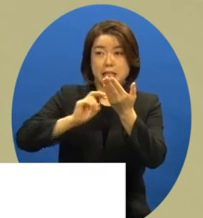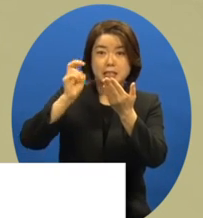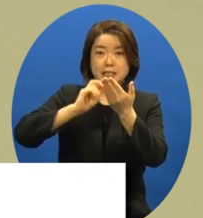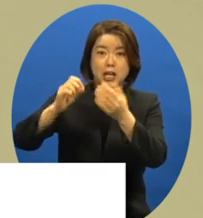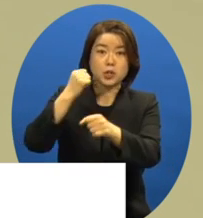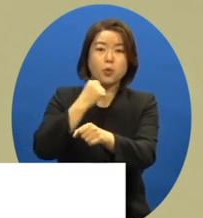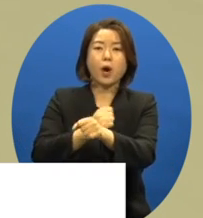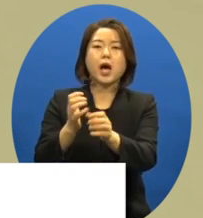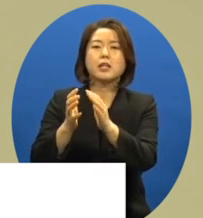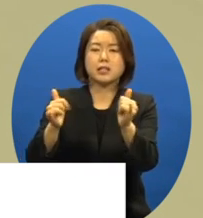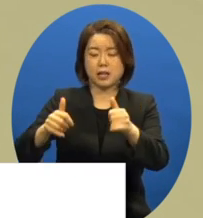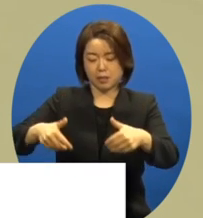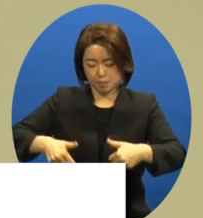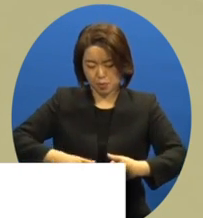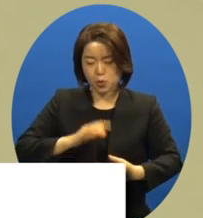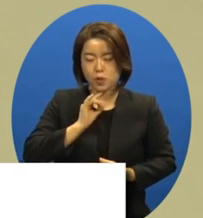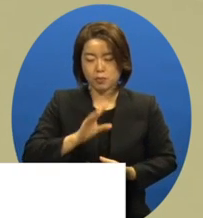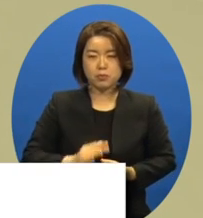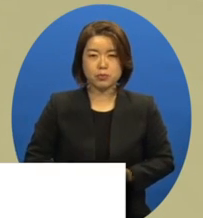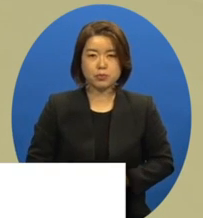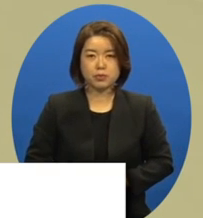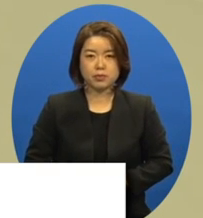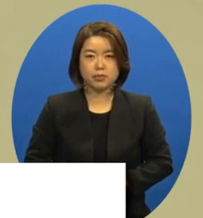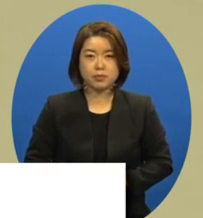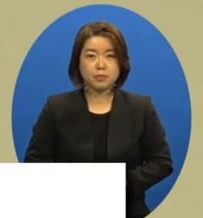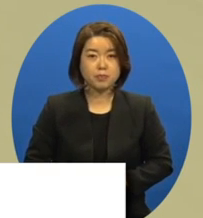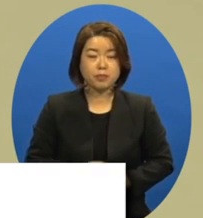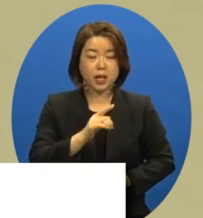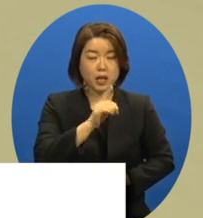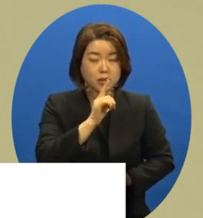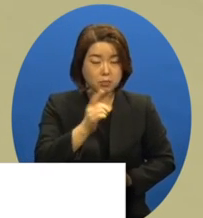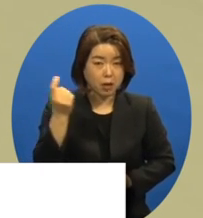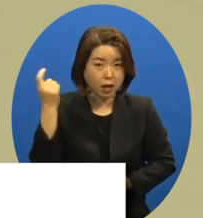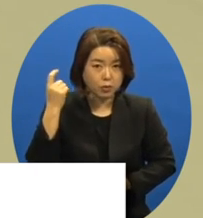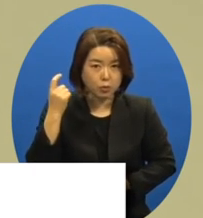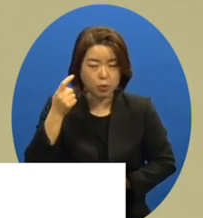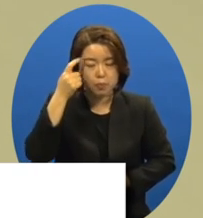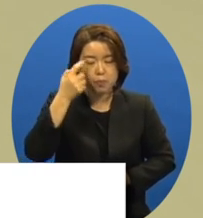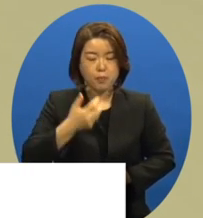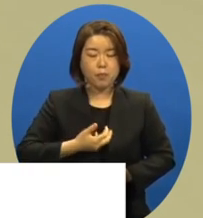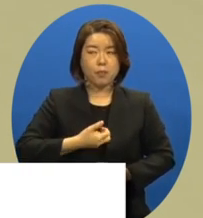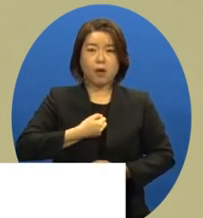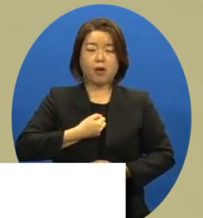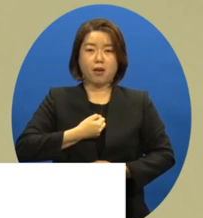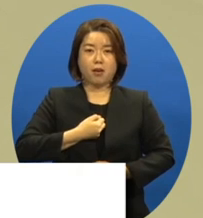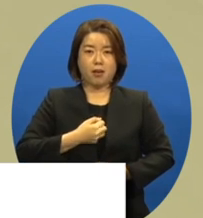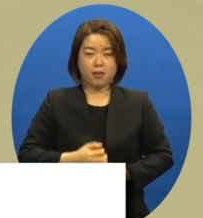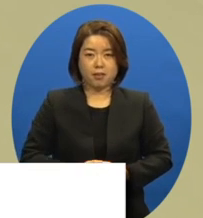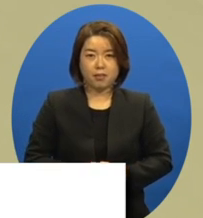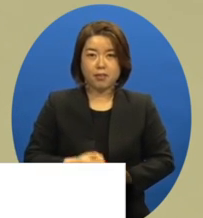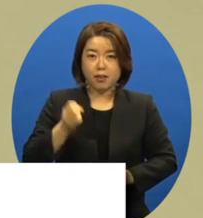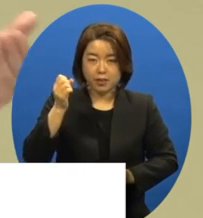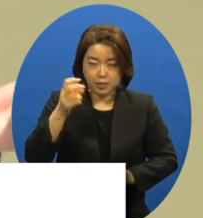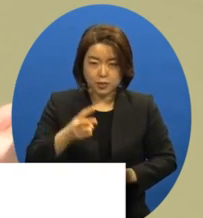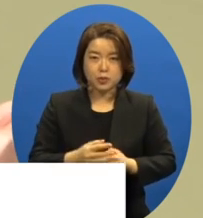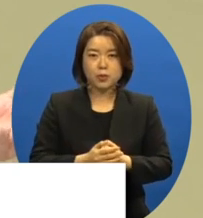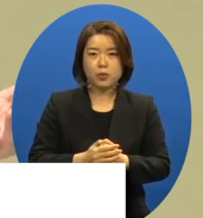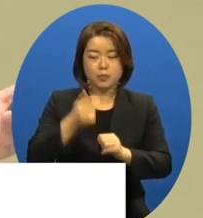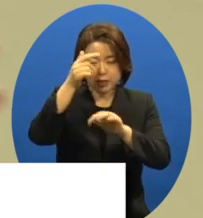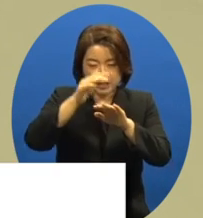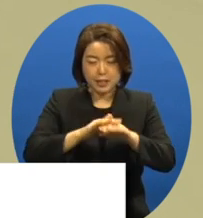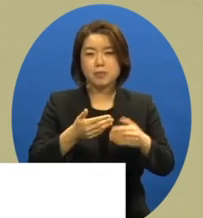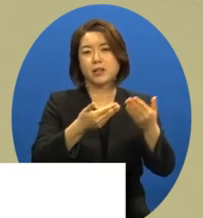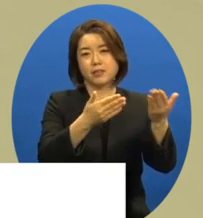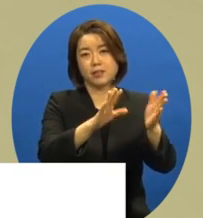찬송하는 사람이 필요할 뿐이다. 그 말을 듣고 충격을 받았습니다. 그리고 예배를 드릴